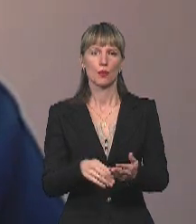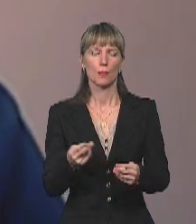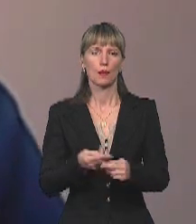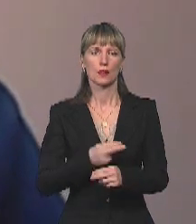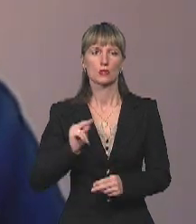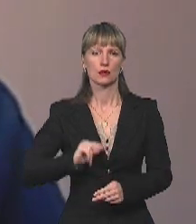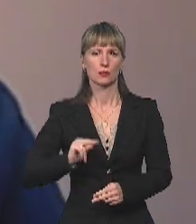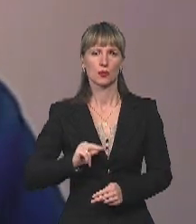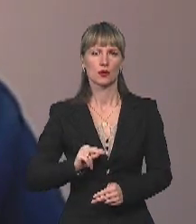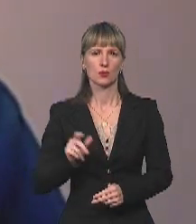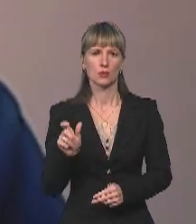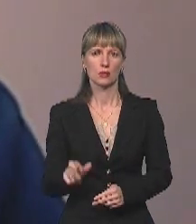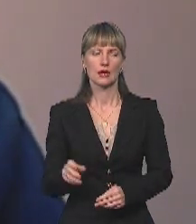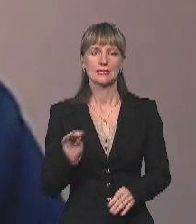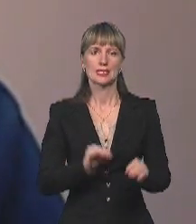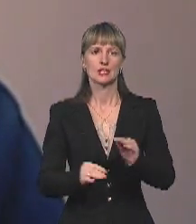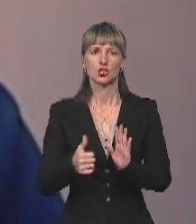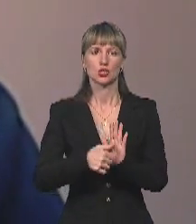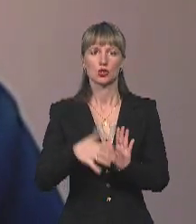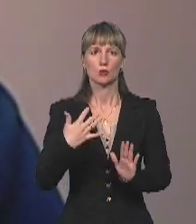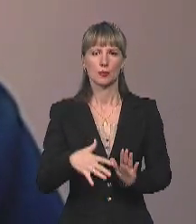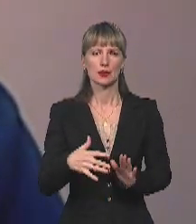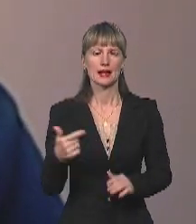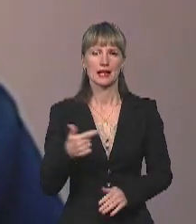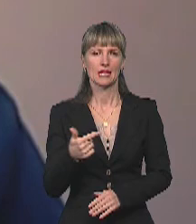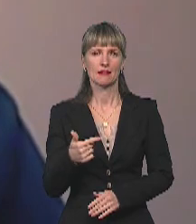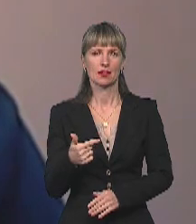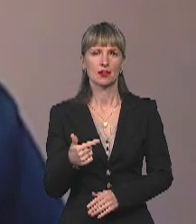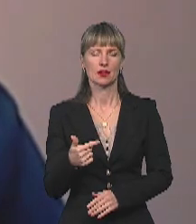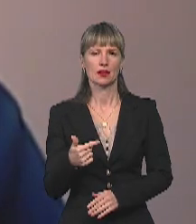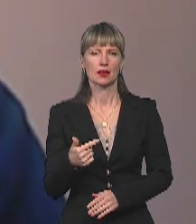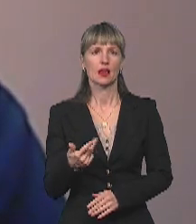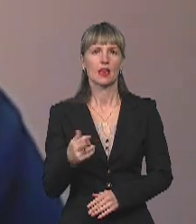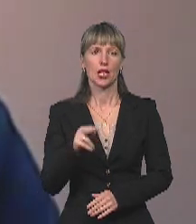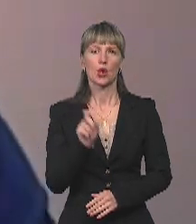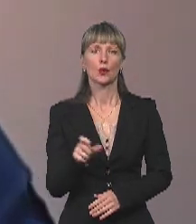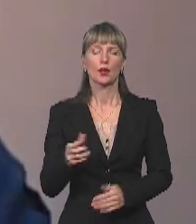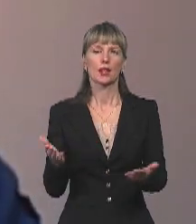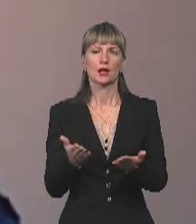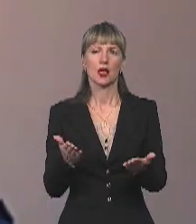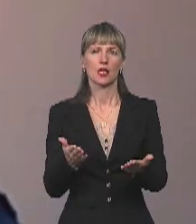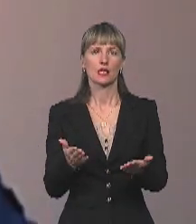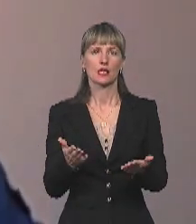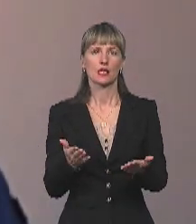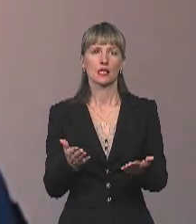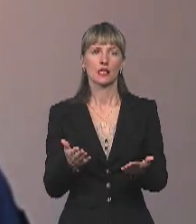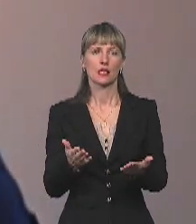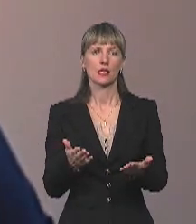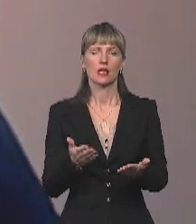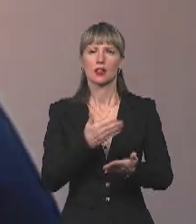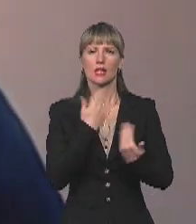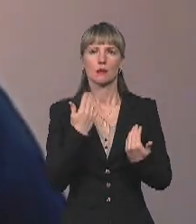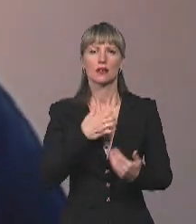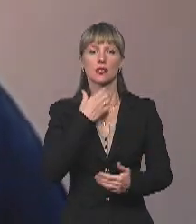безробіттю складає 650 гривень. Це для людей, які або не мали взагалі страхового стажу,